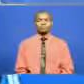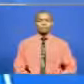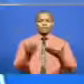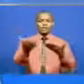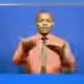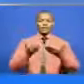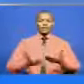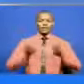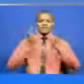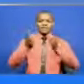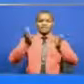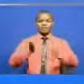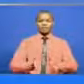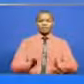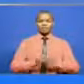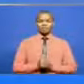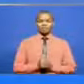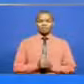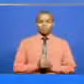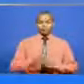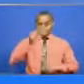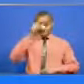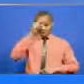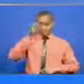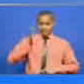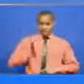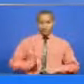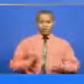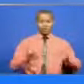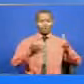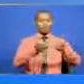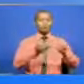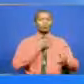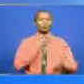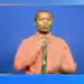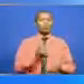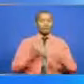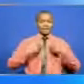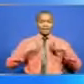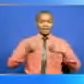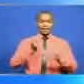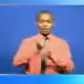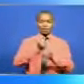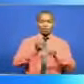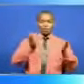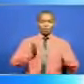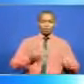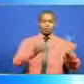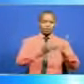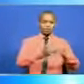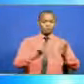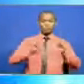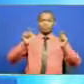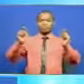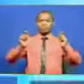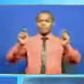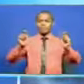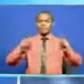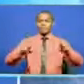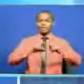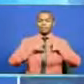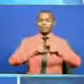Karibu tena mtazamaji. Baraza la magavana sasa linawataka wahudumu wa afya wanaogoma kusitisha shinikizo zao ambazo